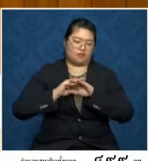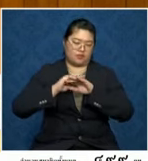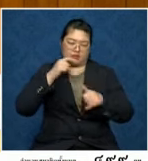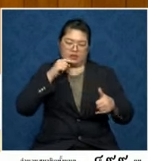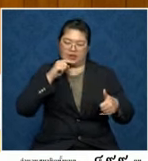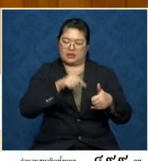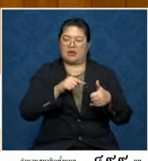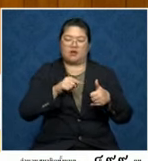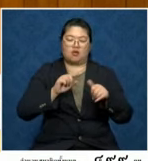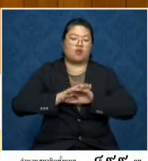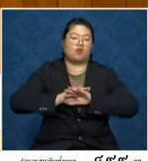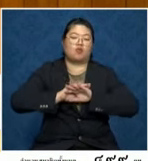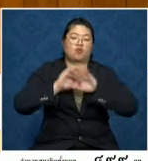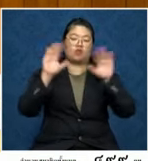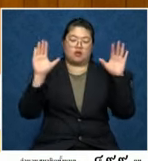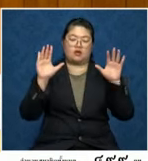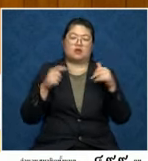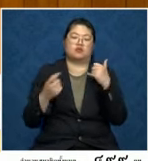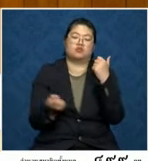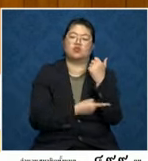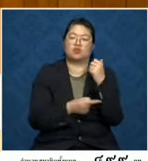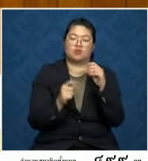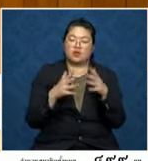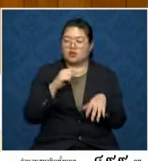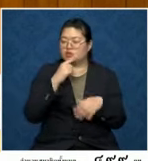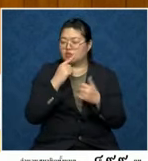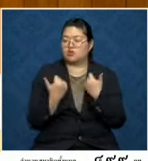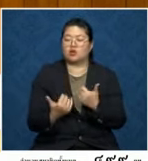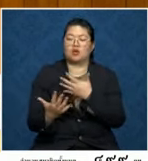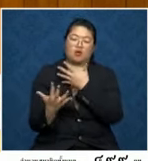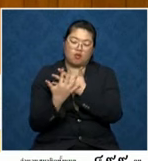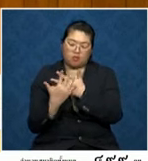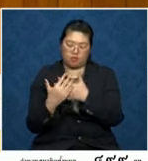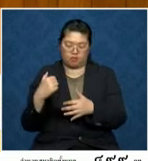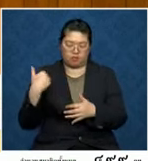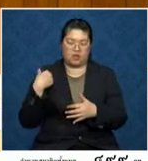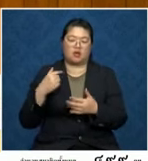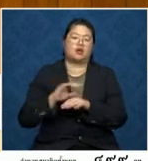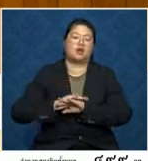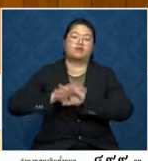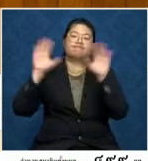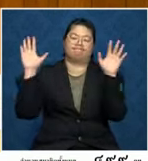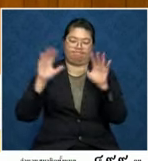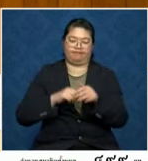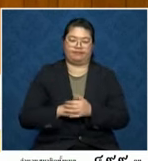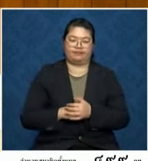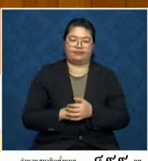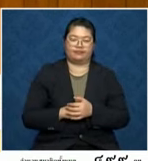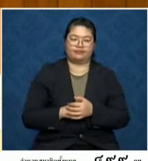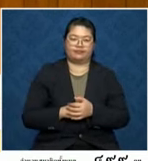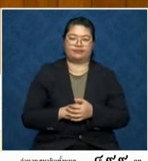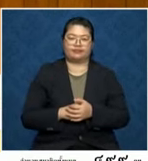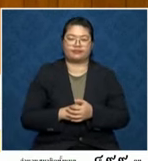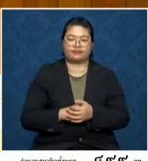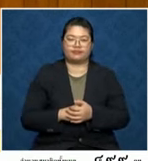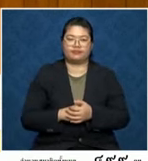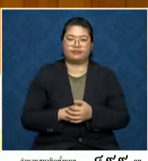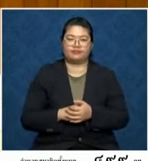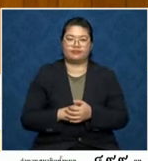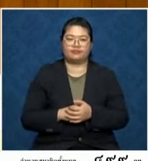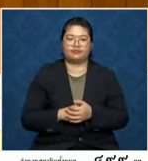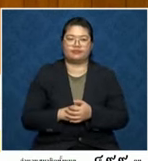าว่าได้กระทำผิดนั้นถ้าลงโทษอยู่ก็ให้สิ้นสุดลงท่านประธานที่เคารพครับ